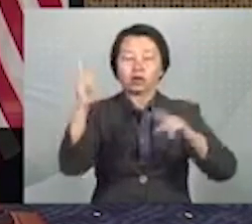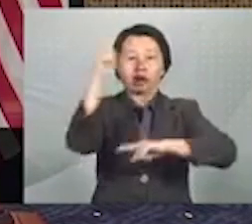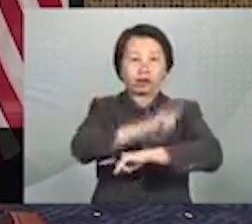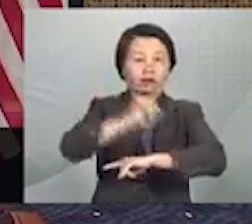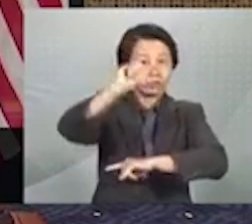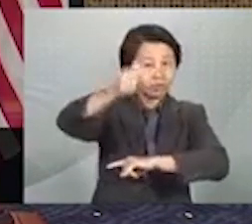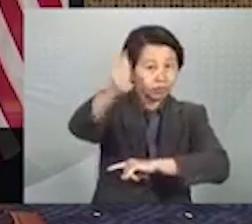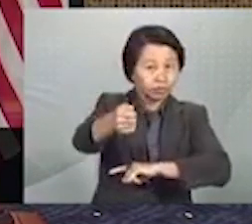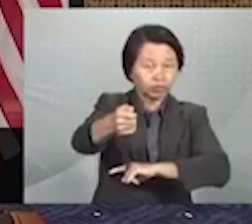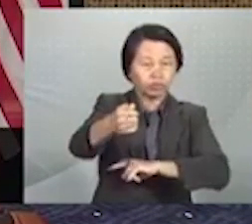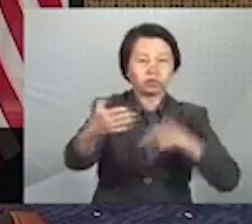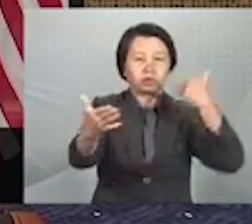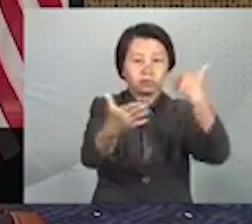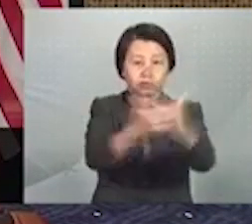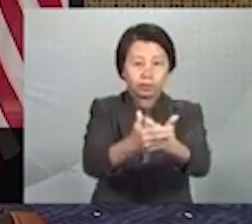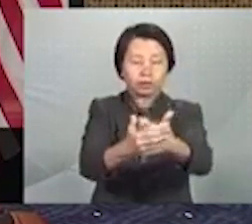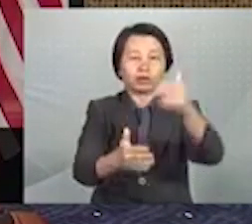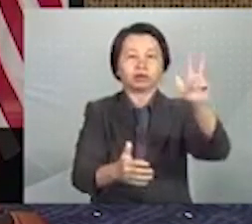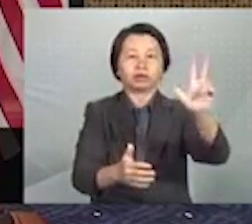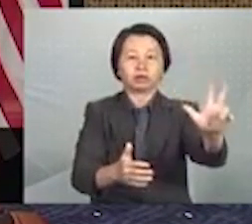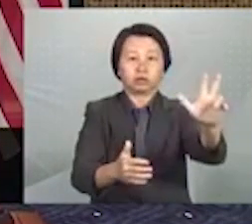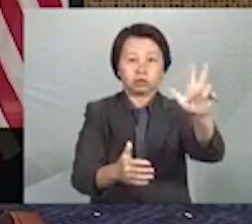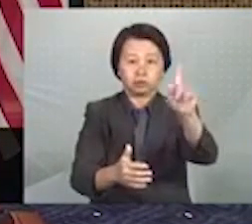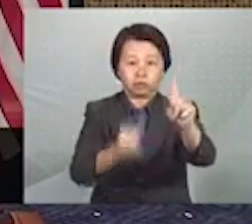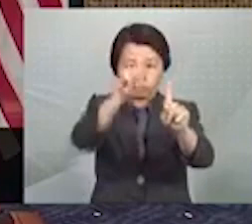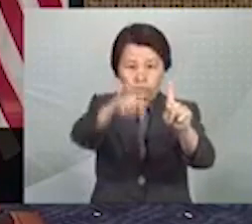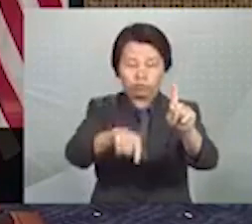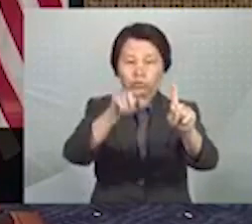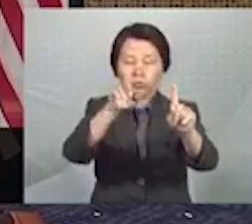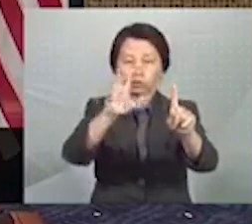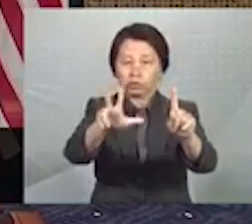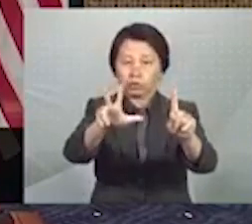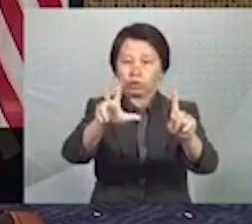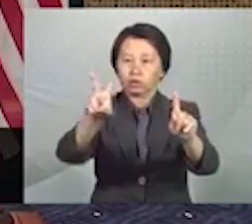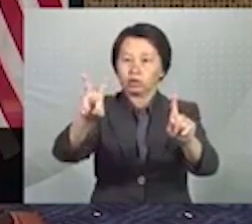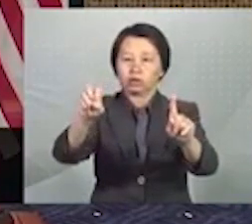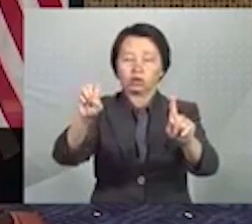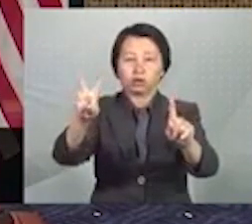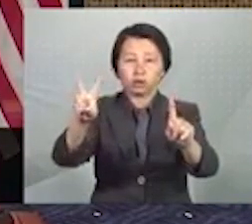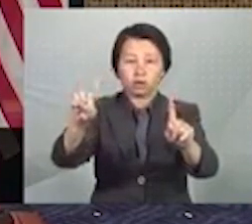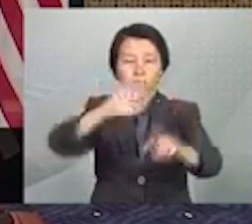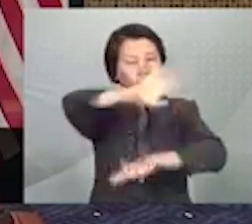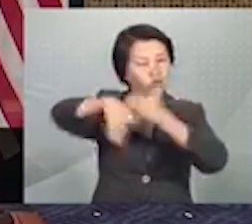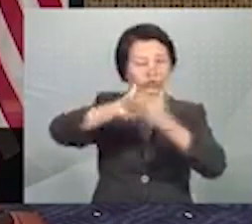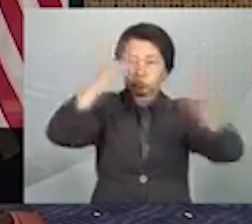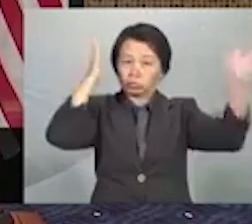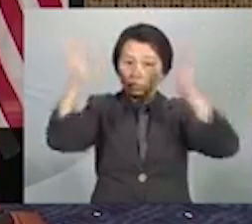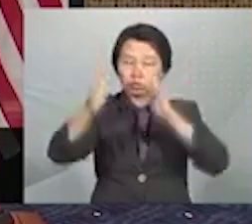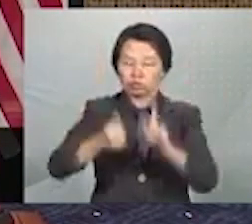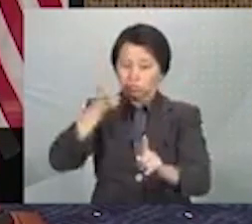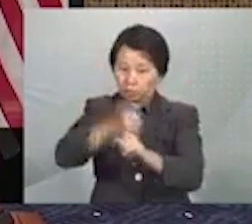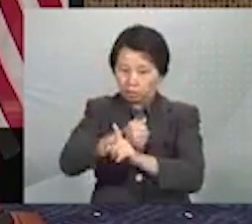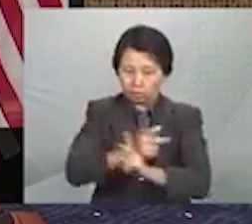lusa hingga 31 Maret 2002 puluh di seluruh negara Hai perintah kau lagi